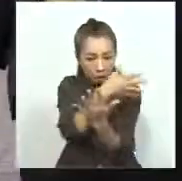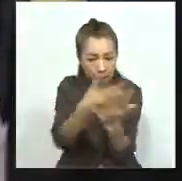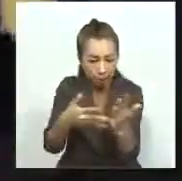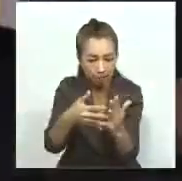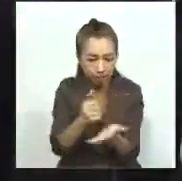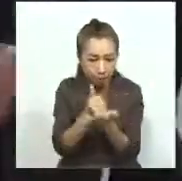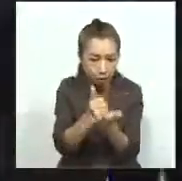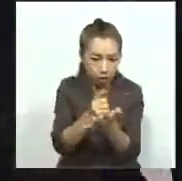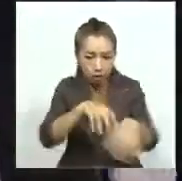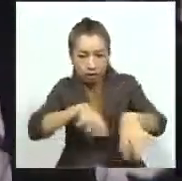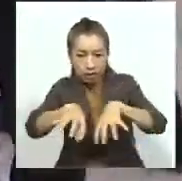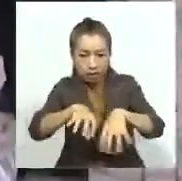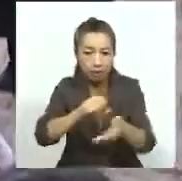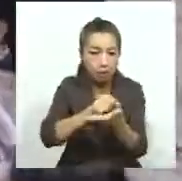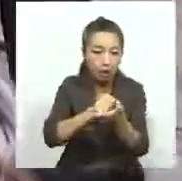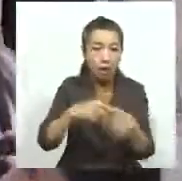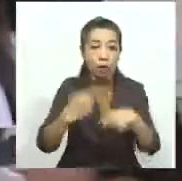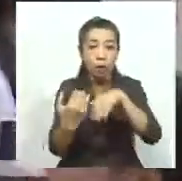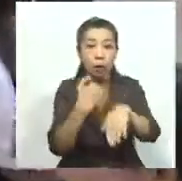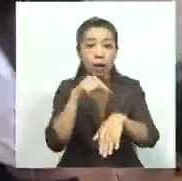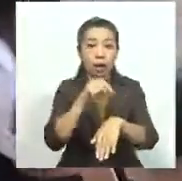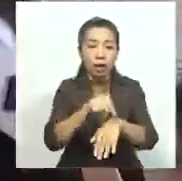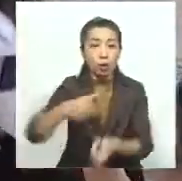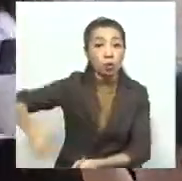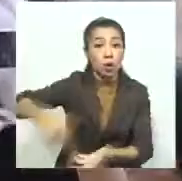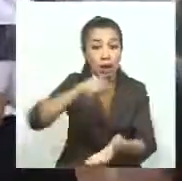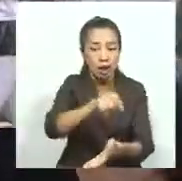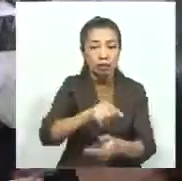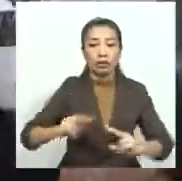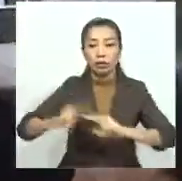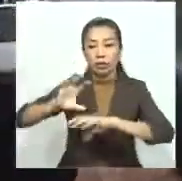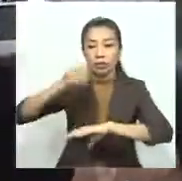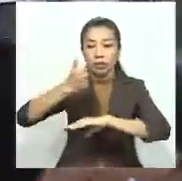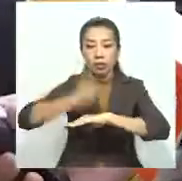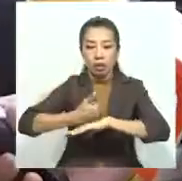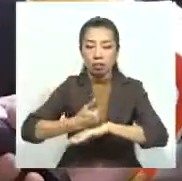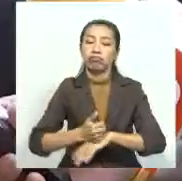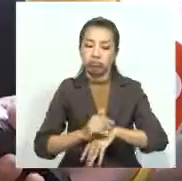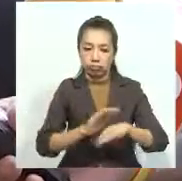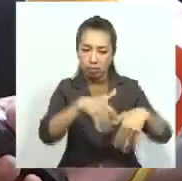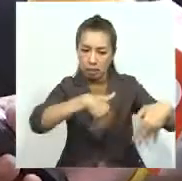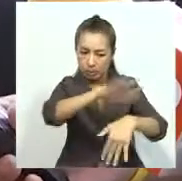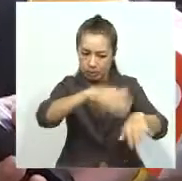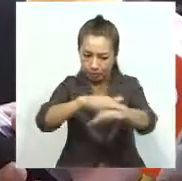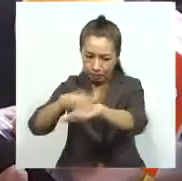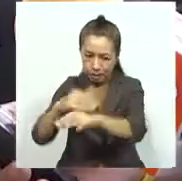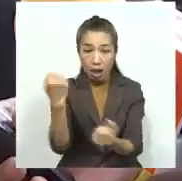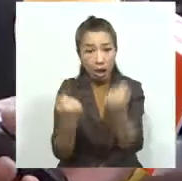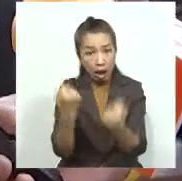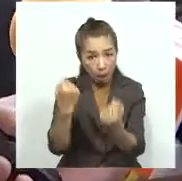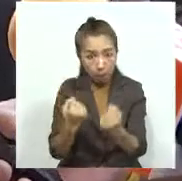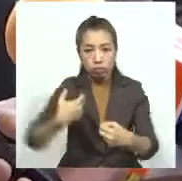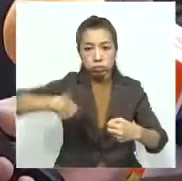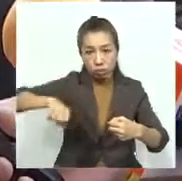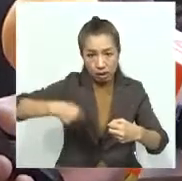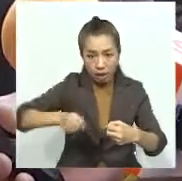ช่วงเทศกาลสงกรานต์พลเอกอนุพงษ์เผ่าจินดารัฐมนตรีว่าการกระทรวงมหาดไทยฝากเตือนประชาชนให้ใช้รถใช้ถนนด้วย